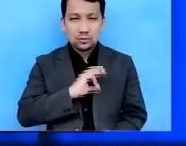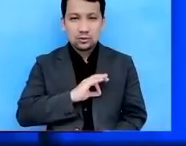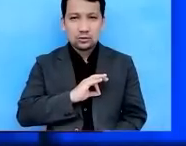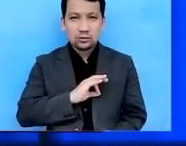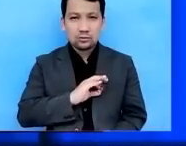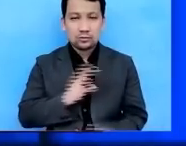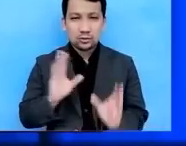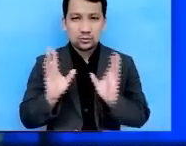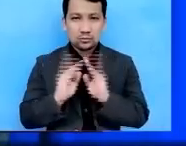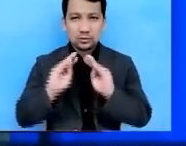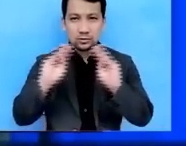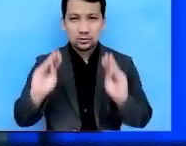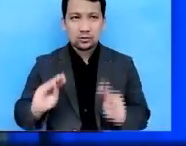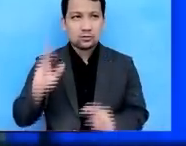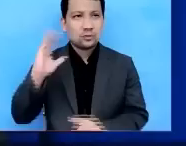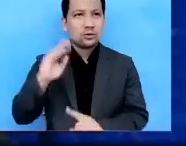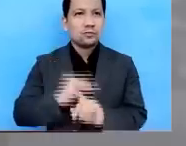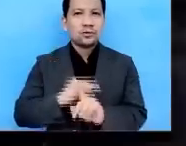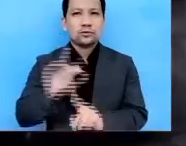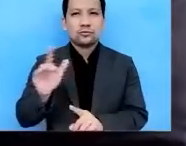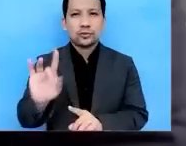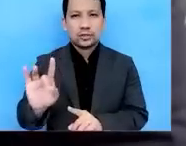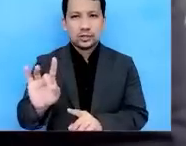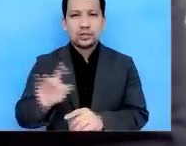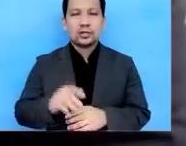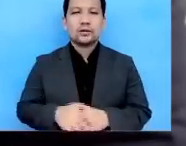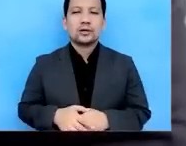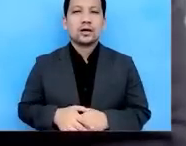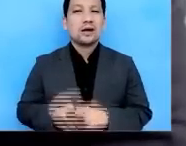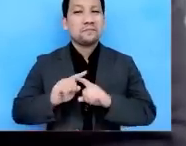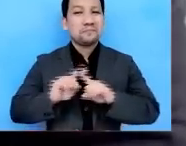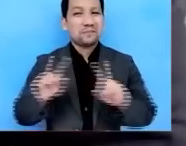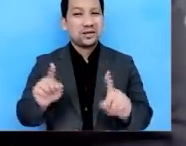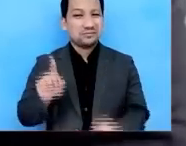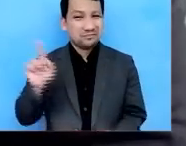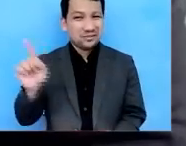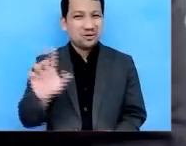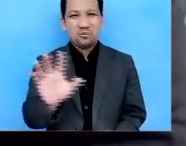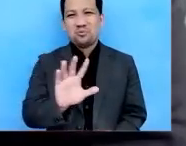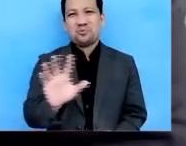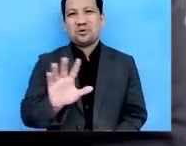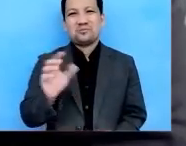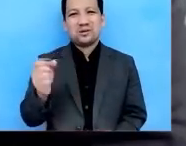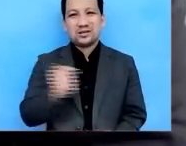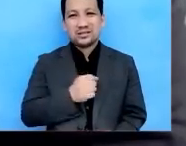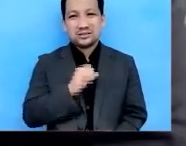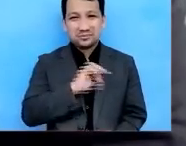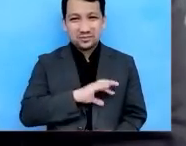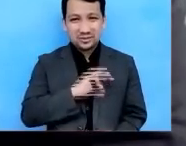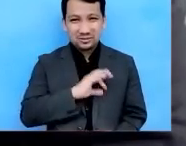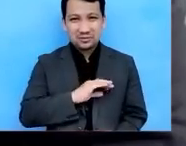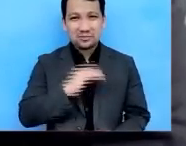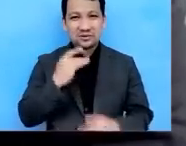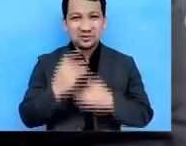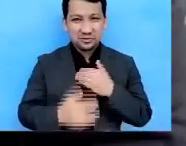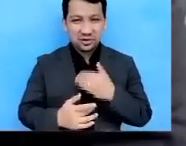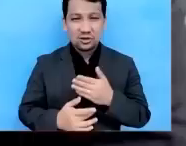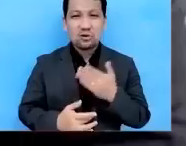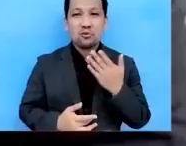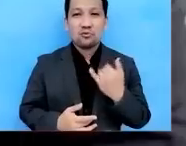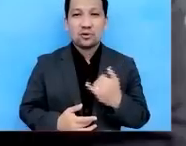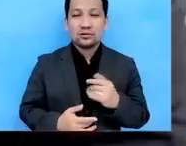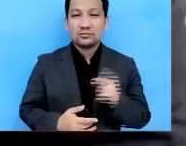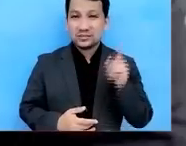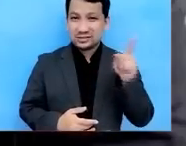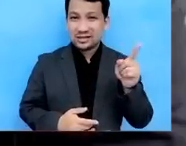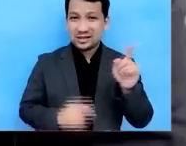sa Malacanang noong March 28. Pero mga kapatid, huwag umasa na makukuha ang pensyon ng mas maaga dahil ang video